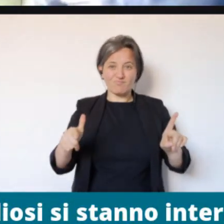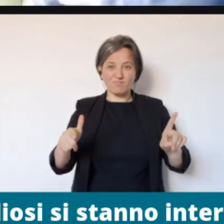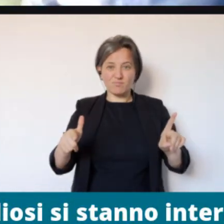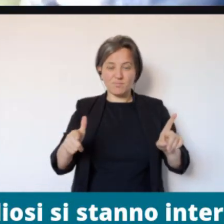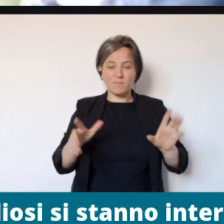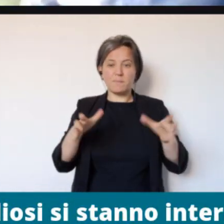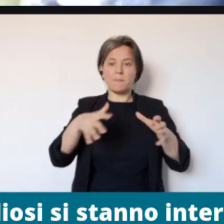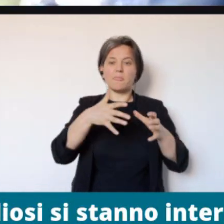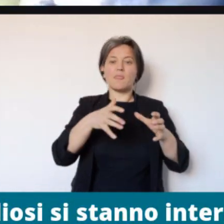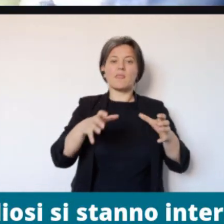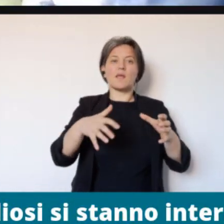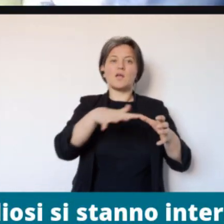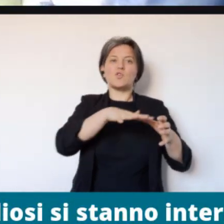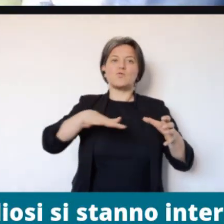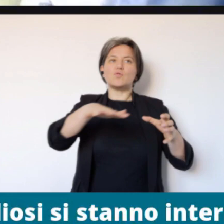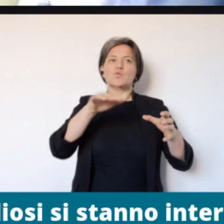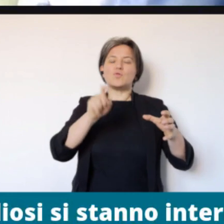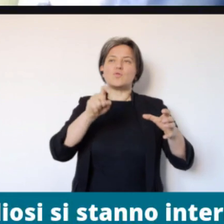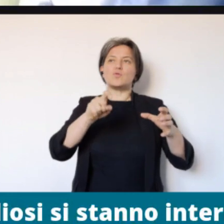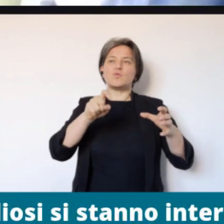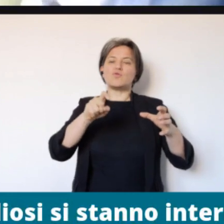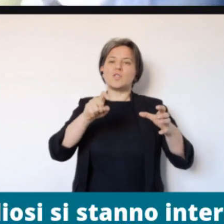La società